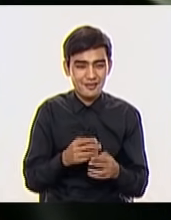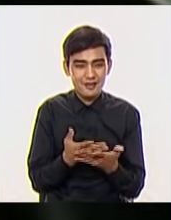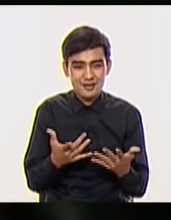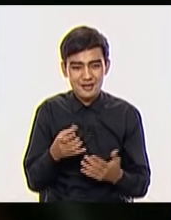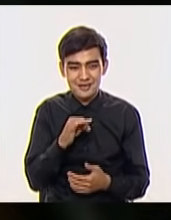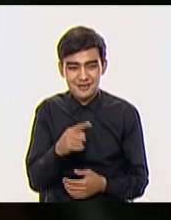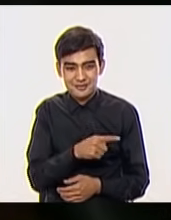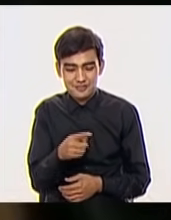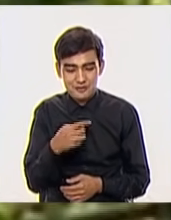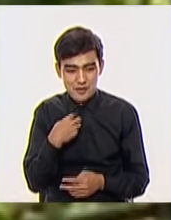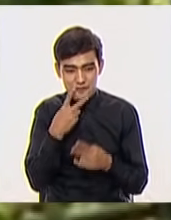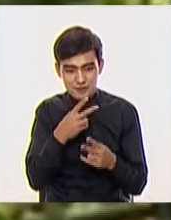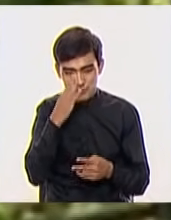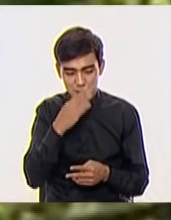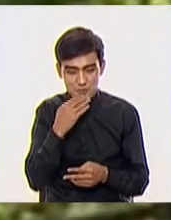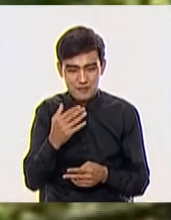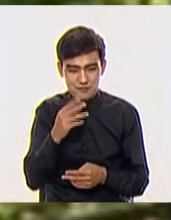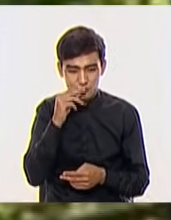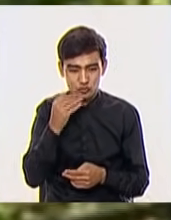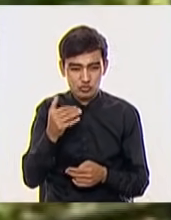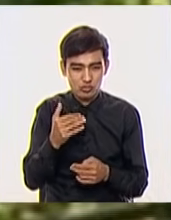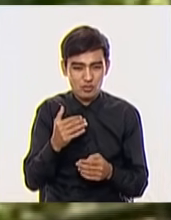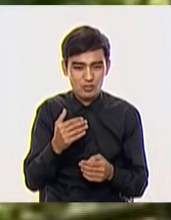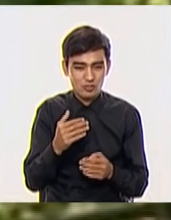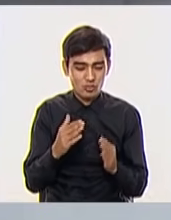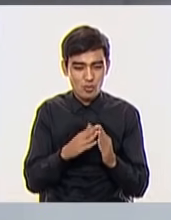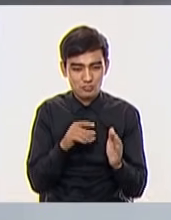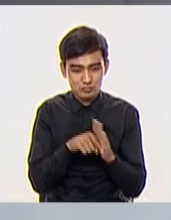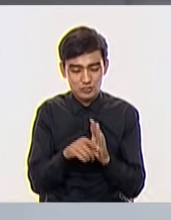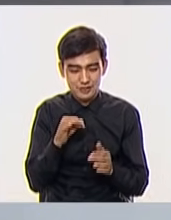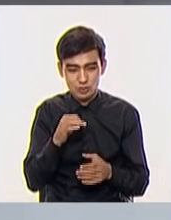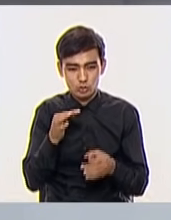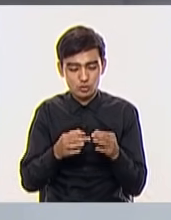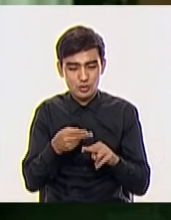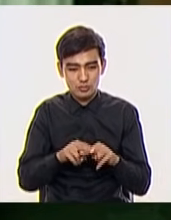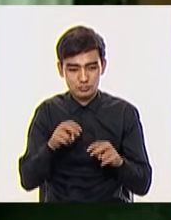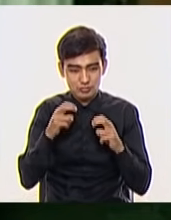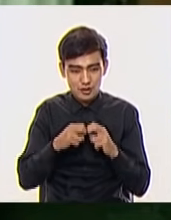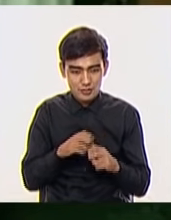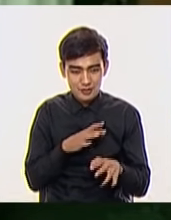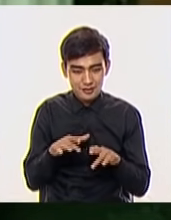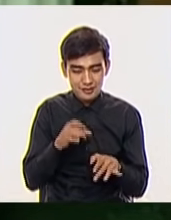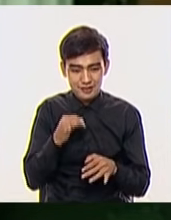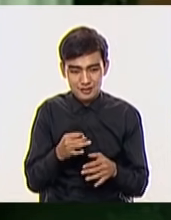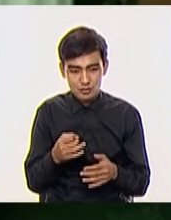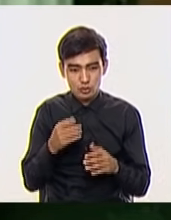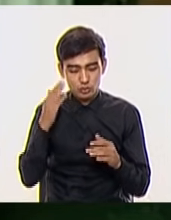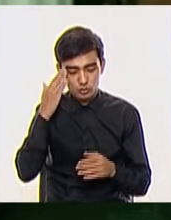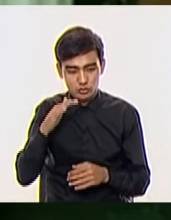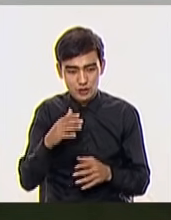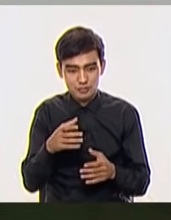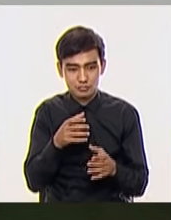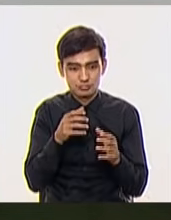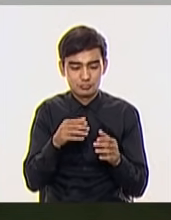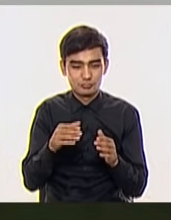она якобы видела в доме отца оправданного мужчины. Судья, рассматривавший дело, рассказал, что присяжные были отобраны случайным